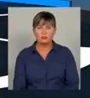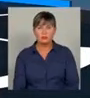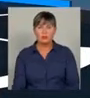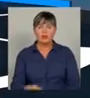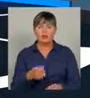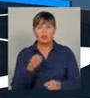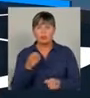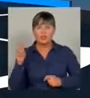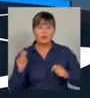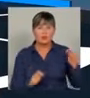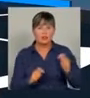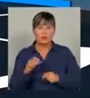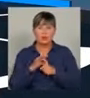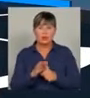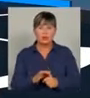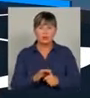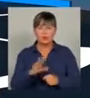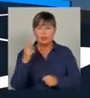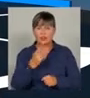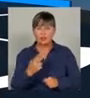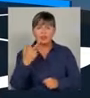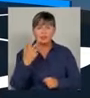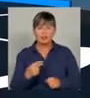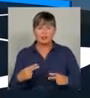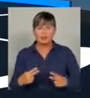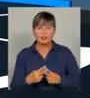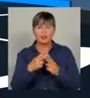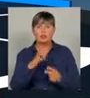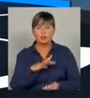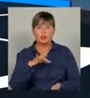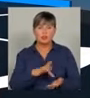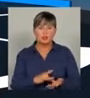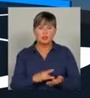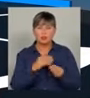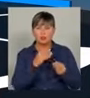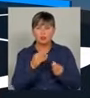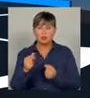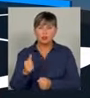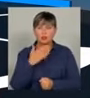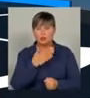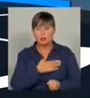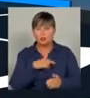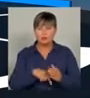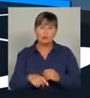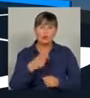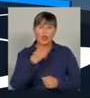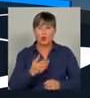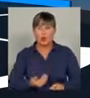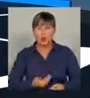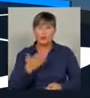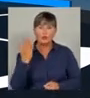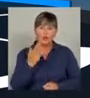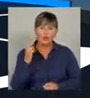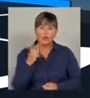Очередной фестиваль «Комик-кон» прошел в Астане. На 3 дня столица стала центром притяжения любителей косплея, комиксов, сериалов